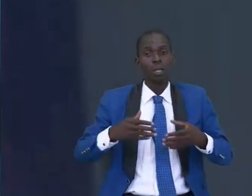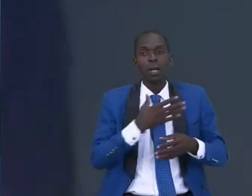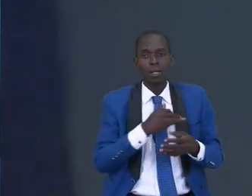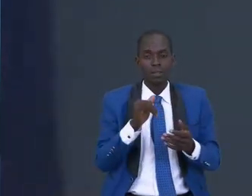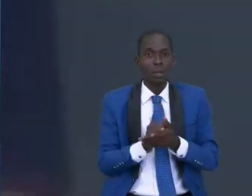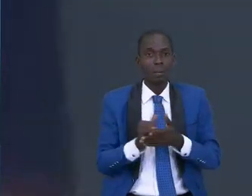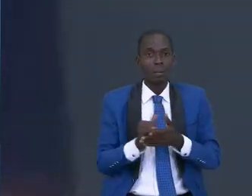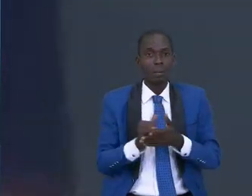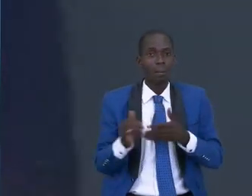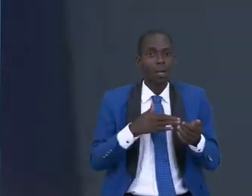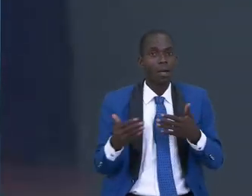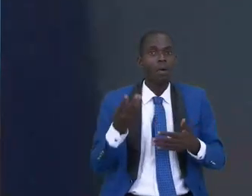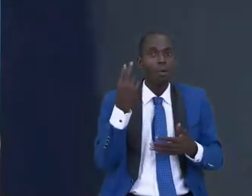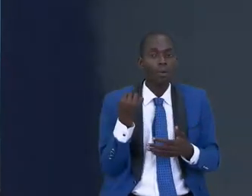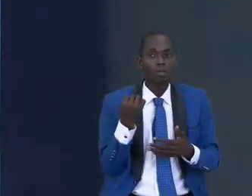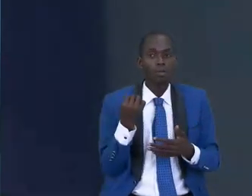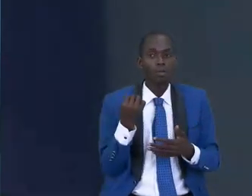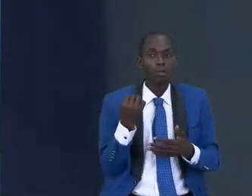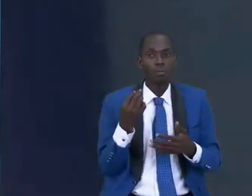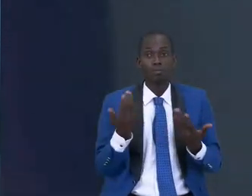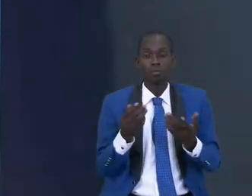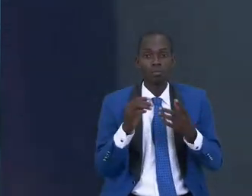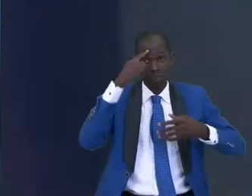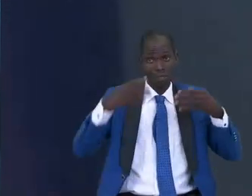a traité le cas pendant 3 jours. Aujourd'hui,